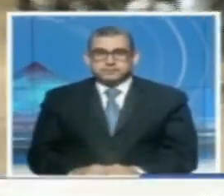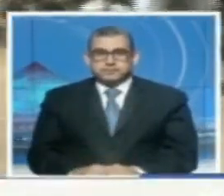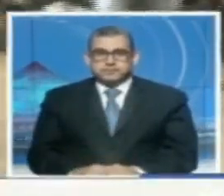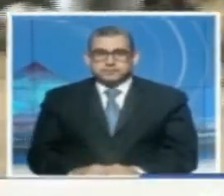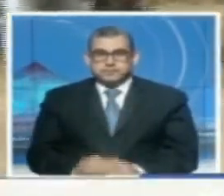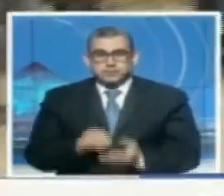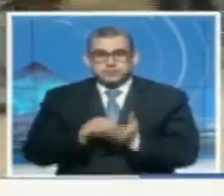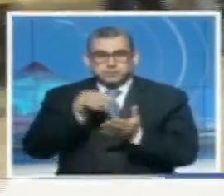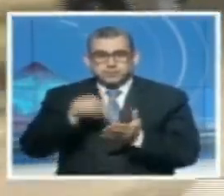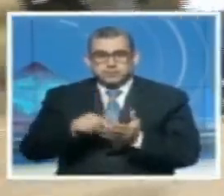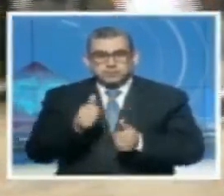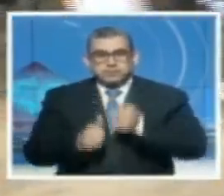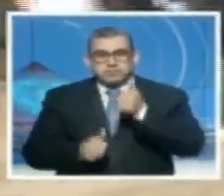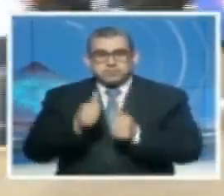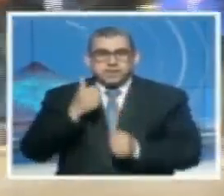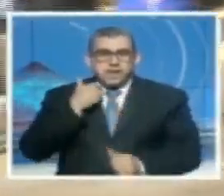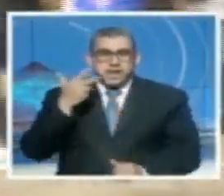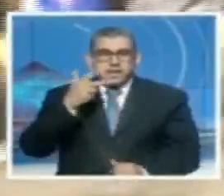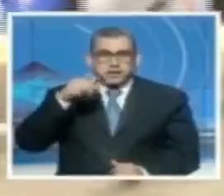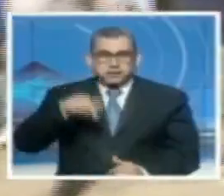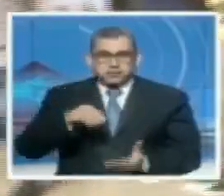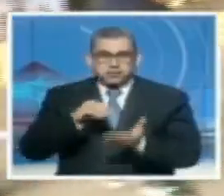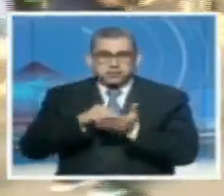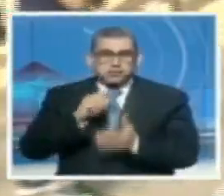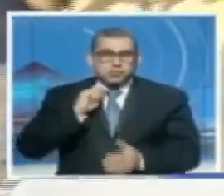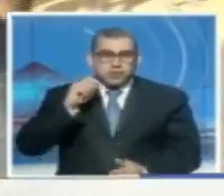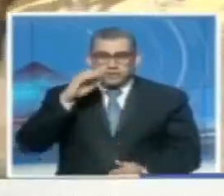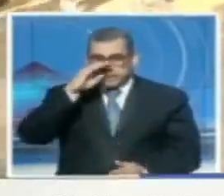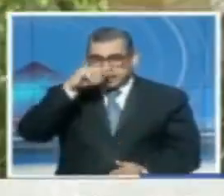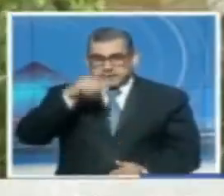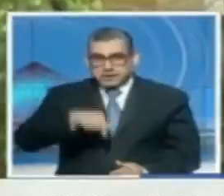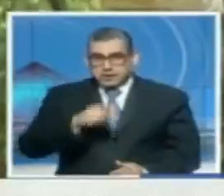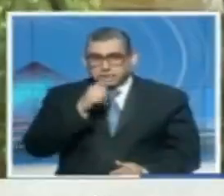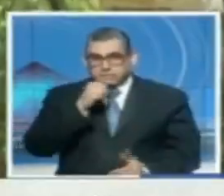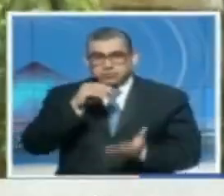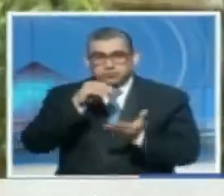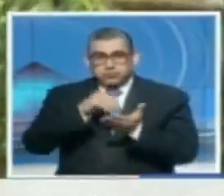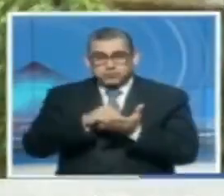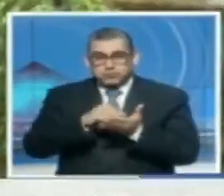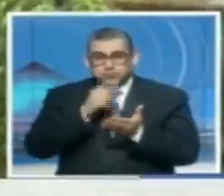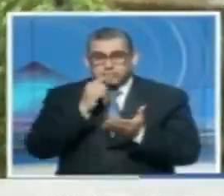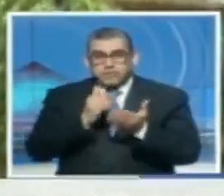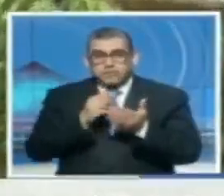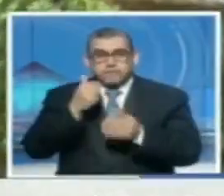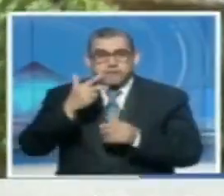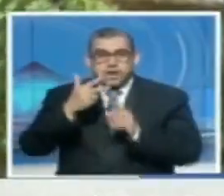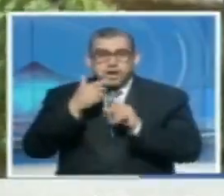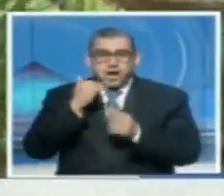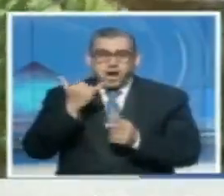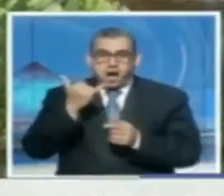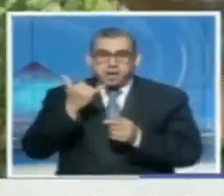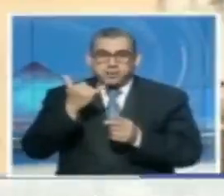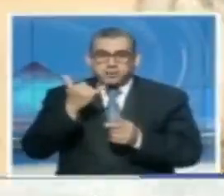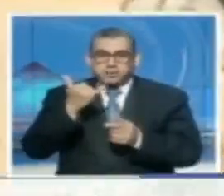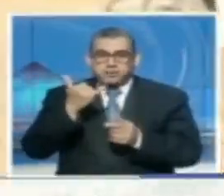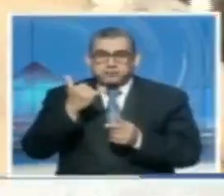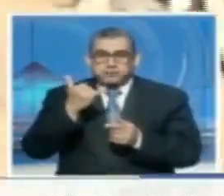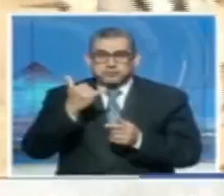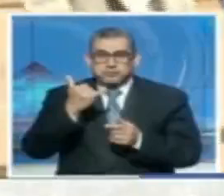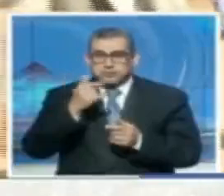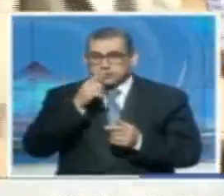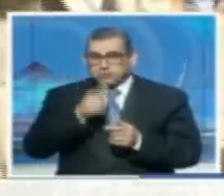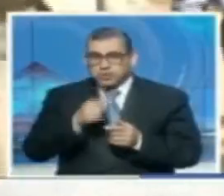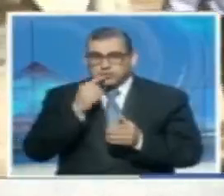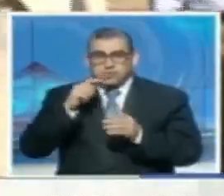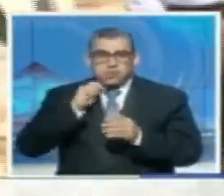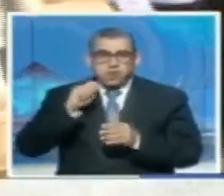انطلق ماراثون الشهادة الإعدادية بمحافظة الجيزة. البداية كانت لمادتي اللغة العربية والخط. واطمأن